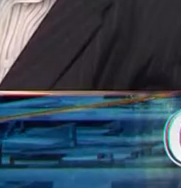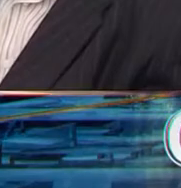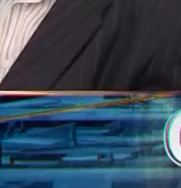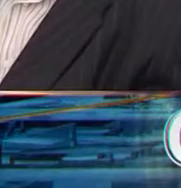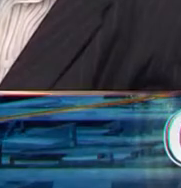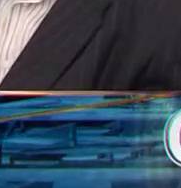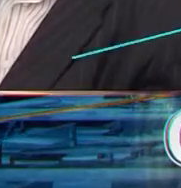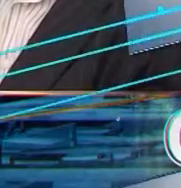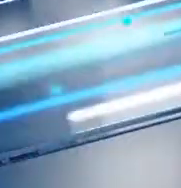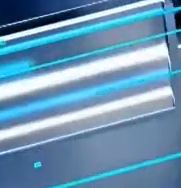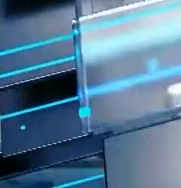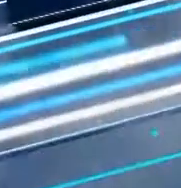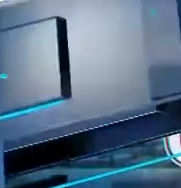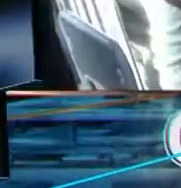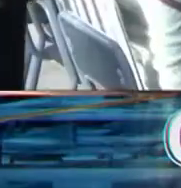году.